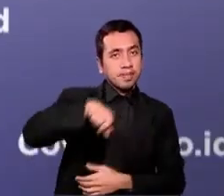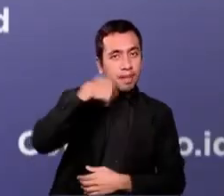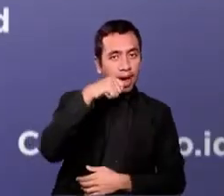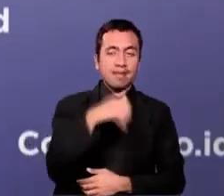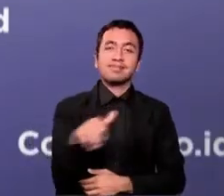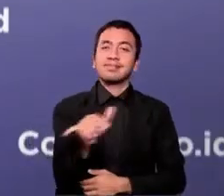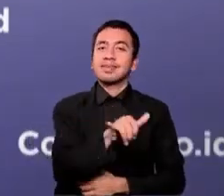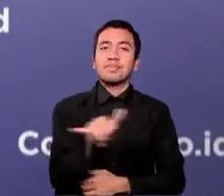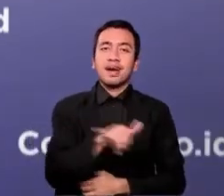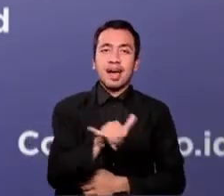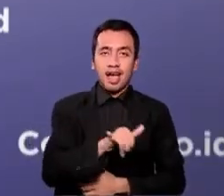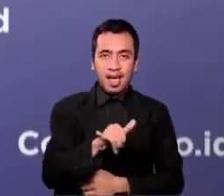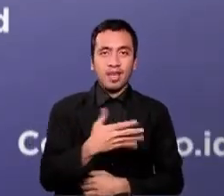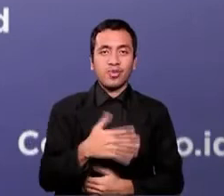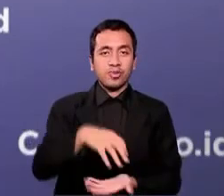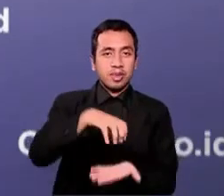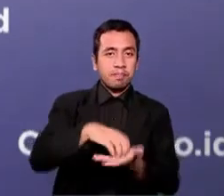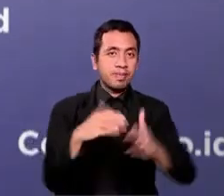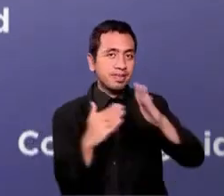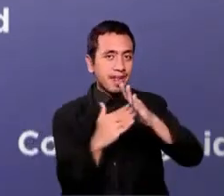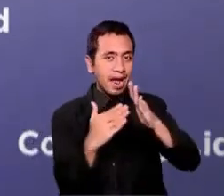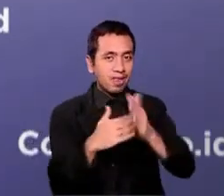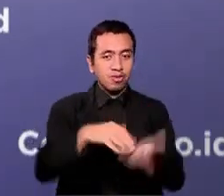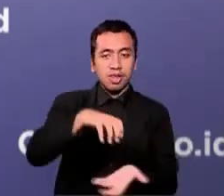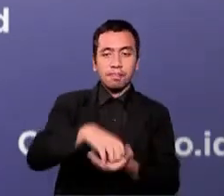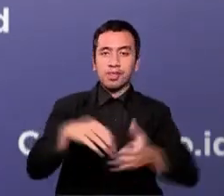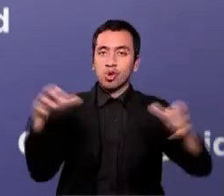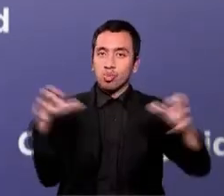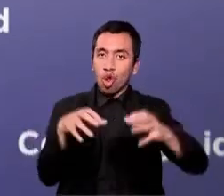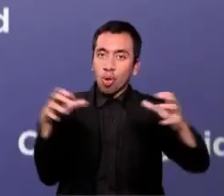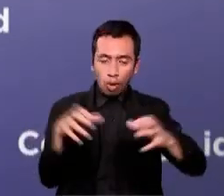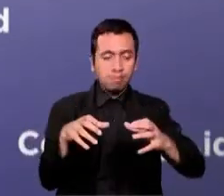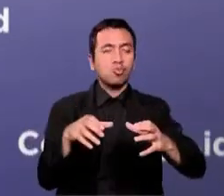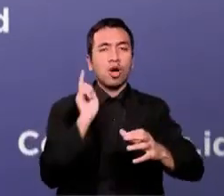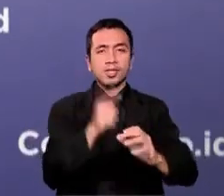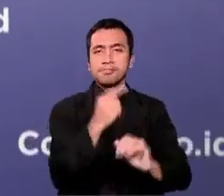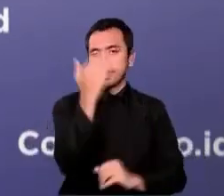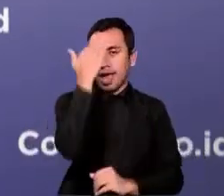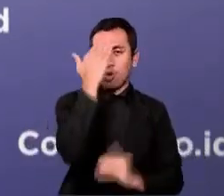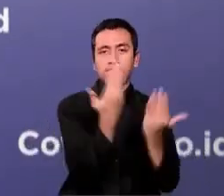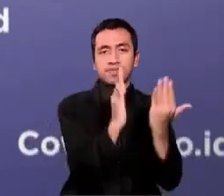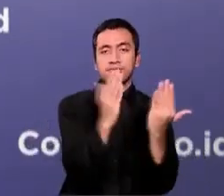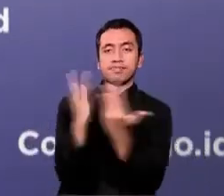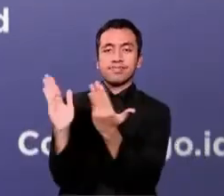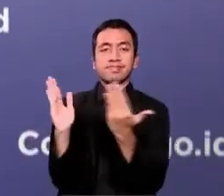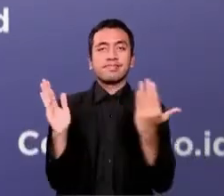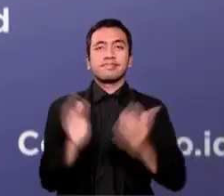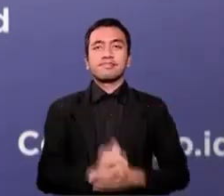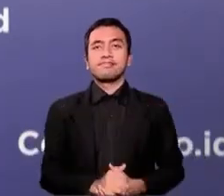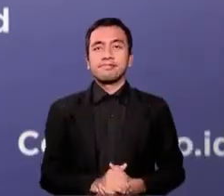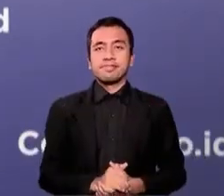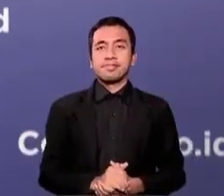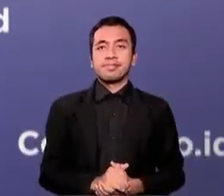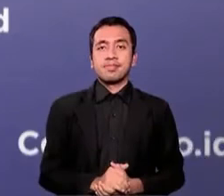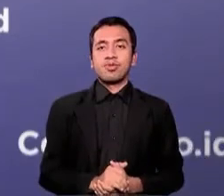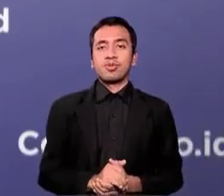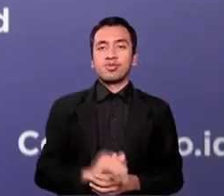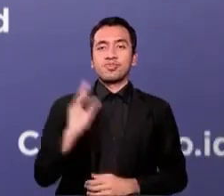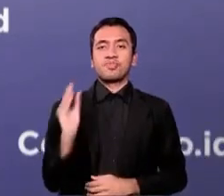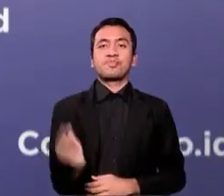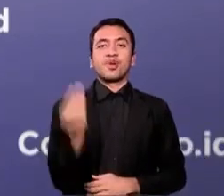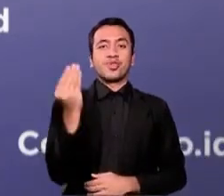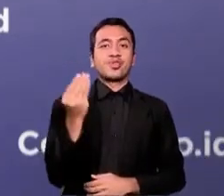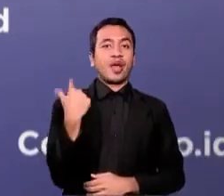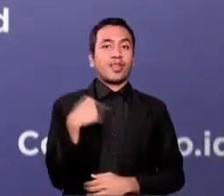ruang istirahat dan ruang pertemuan tips bagi para manajer kantor berlakukan lah jam